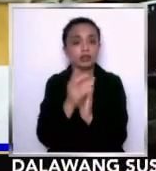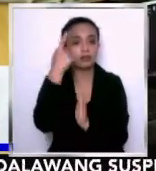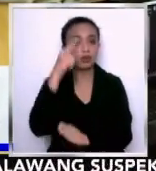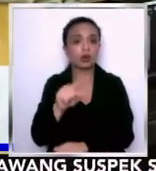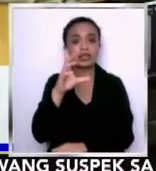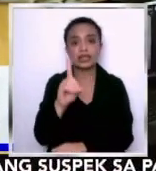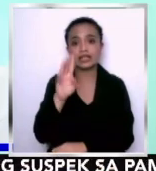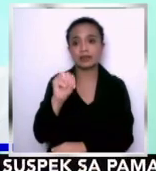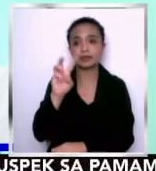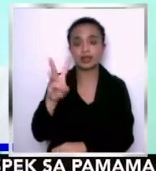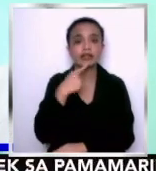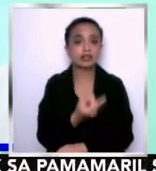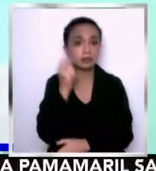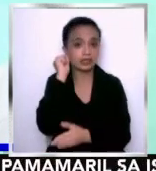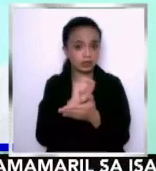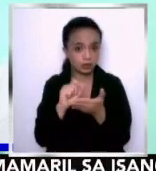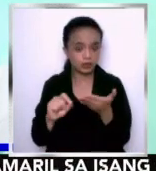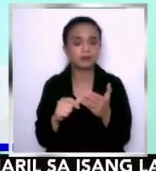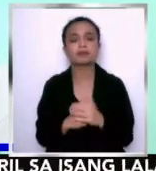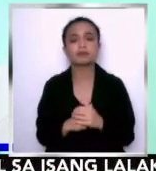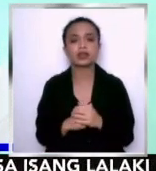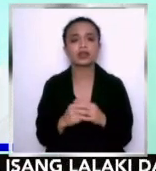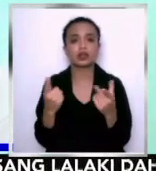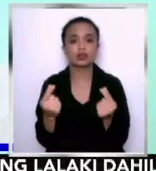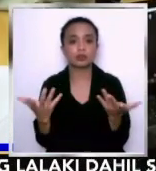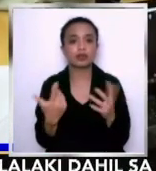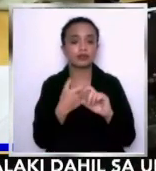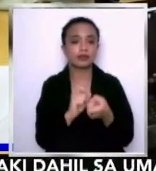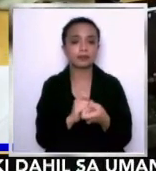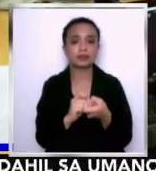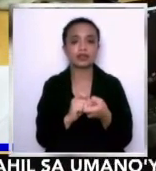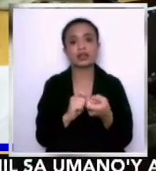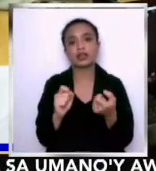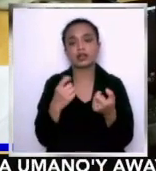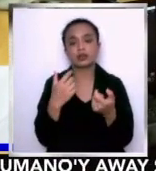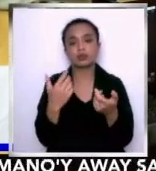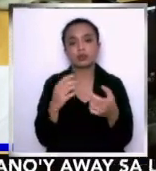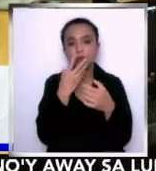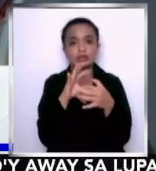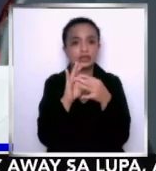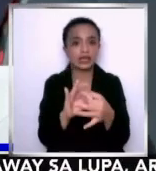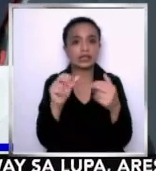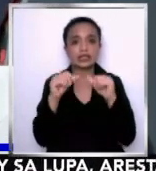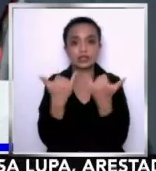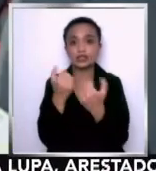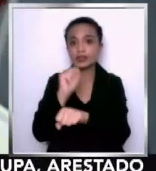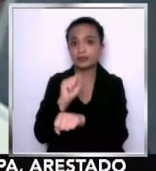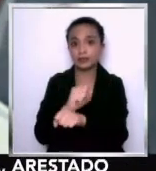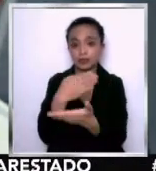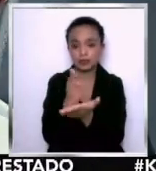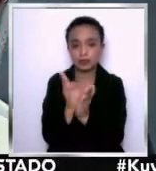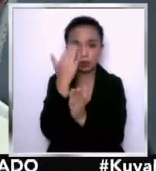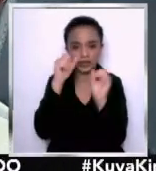kay Secretary Ople, manggagaling muna sa mga attached labor agency ang pondo na kakailanganin para magawa ang mga kailangan